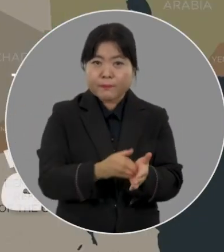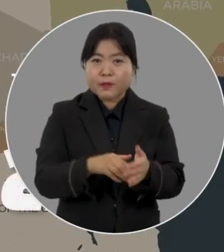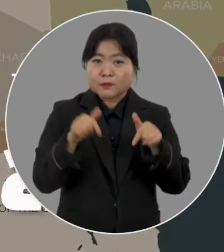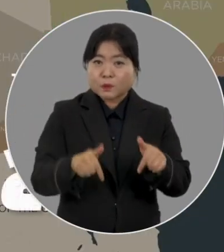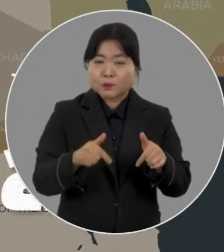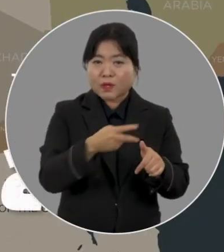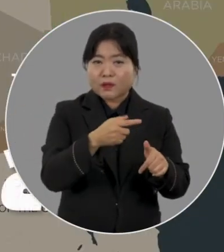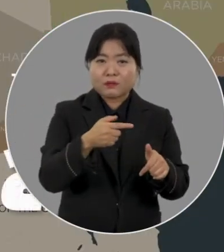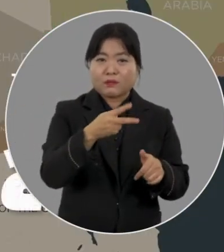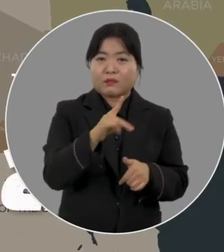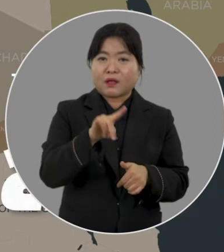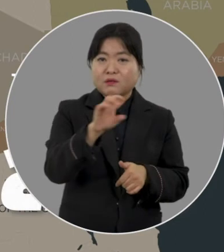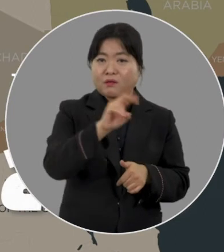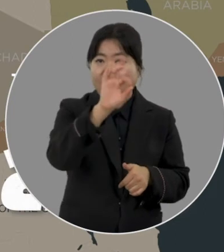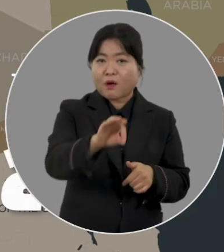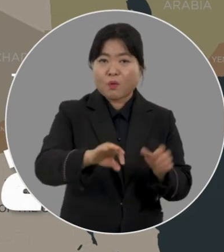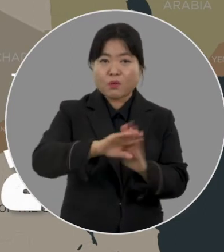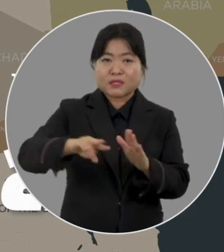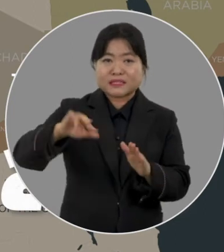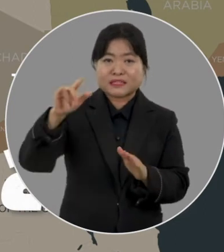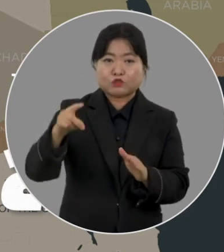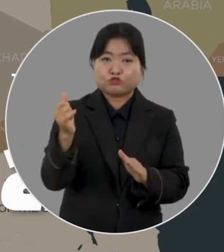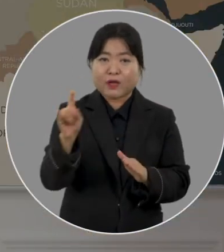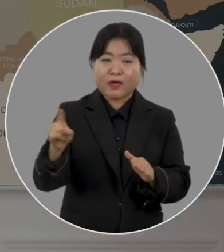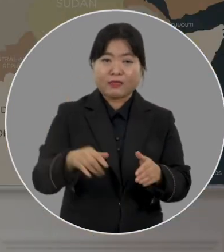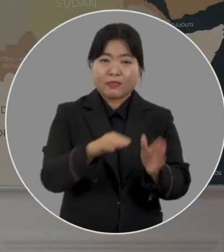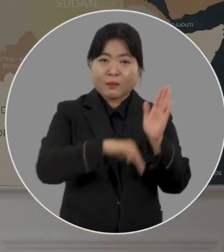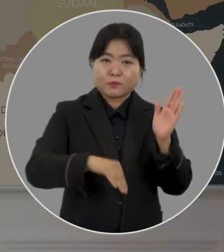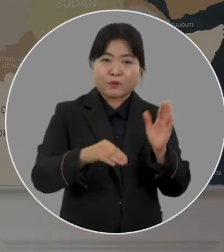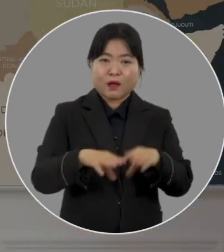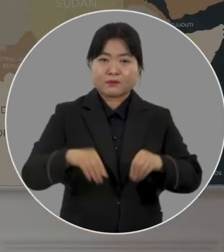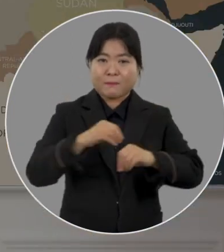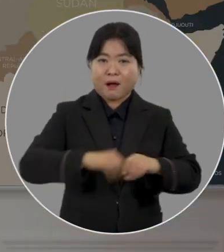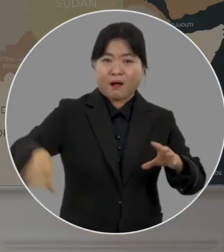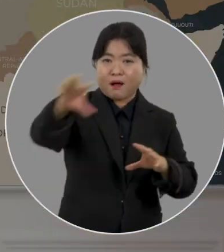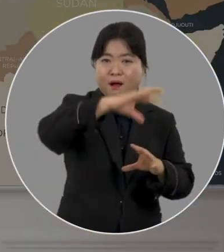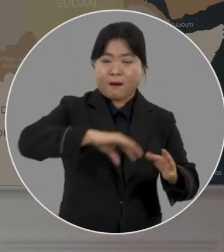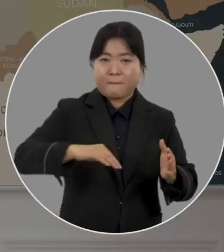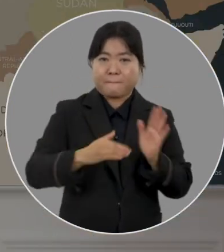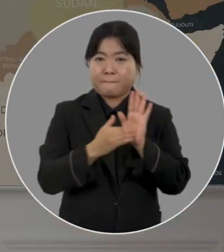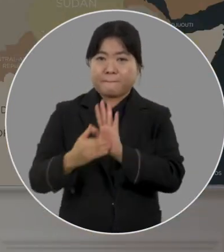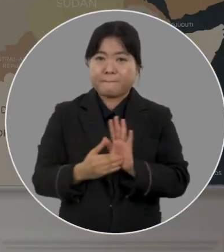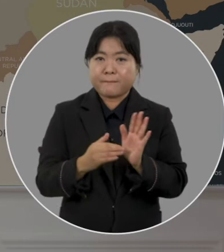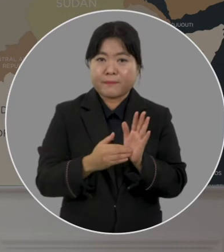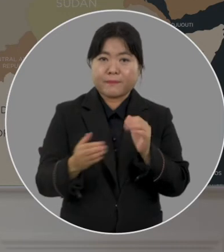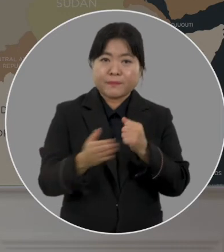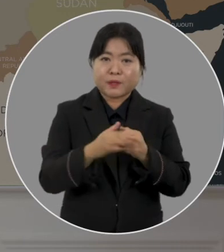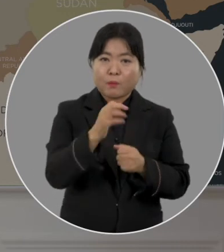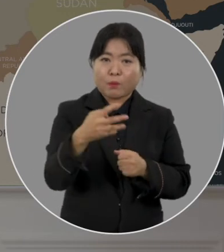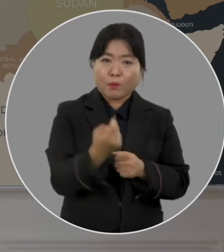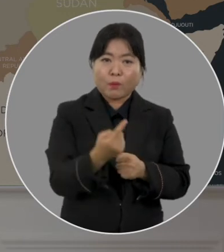대서양, 오른쪽에 지중해, 남쪽에 사하라가 막혀 있었죠. 그래서 모로코와 스페인 사이에 있는 지브롤타